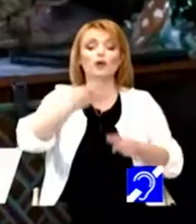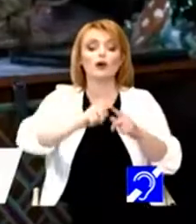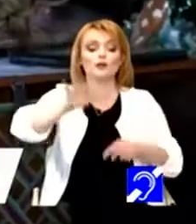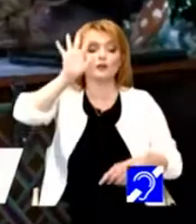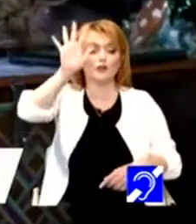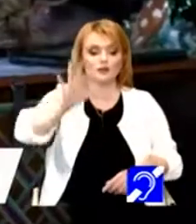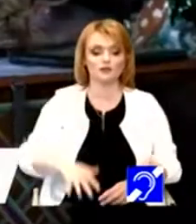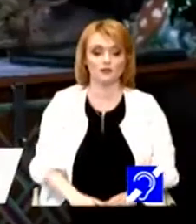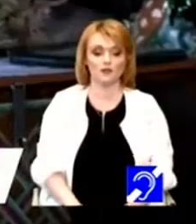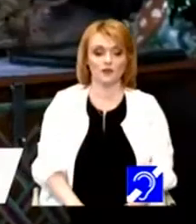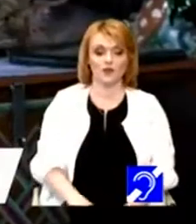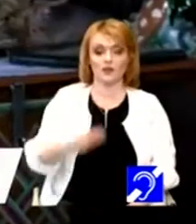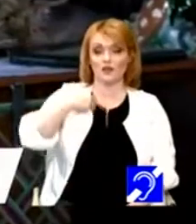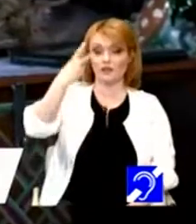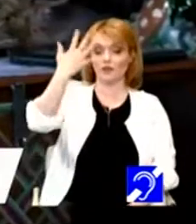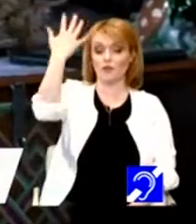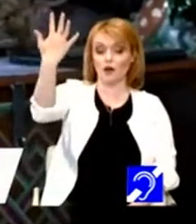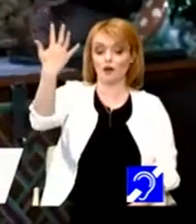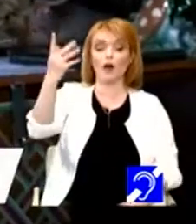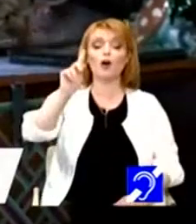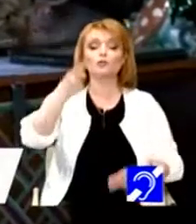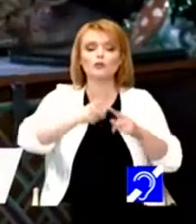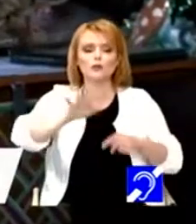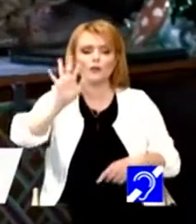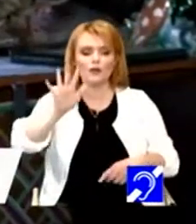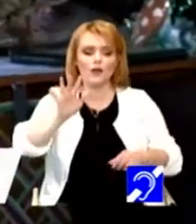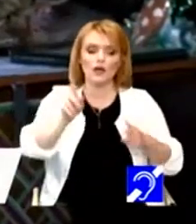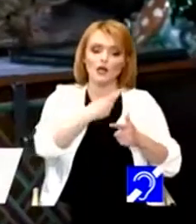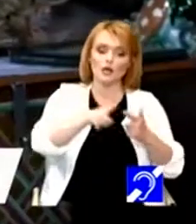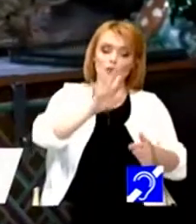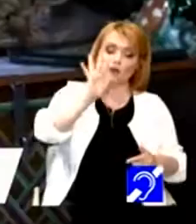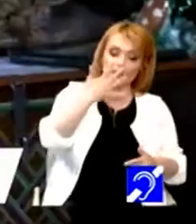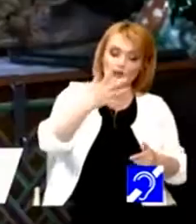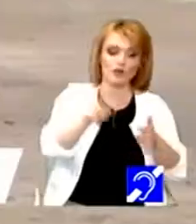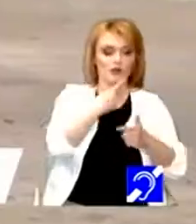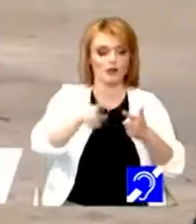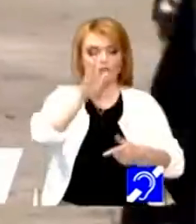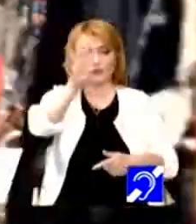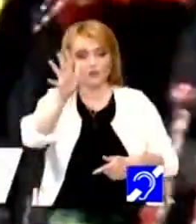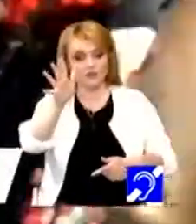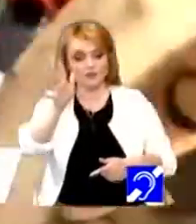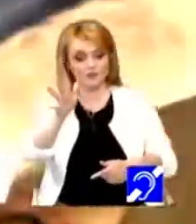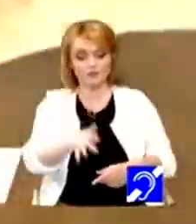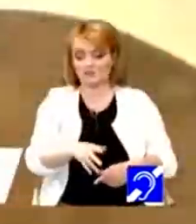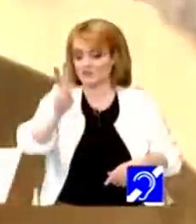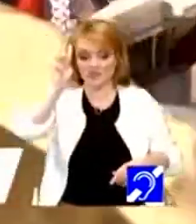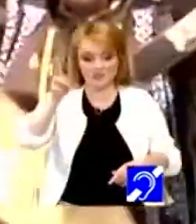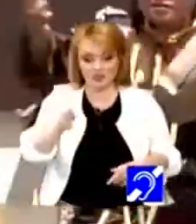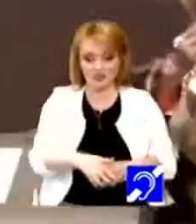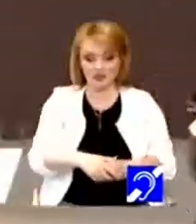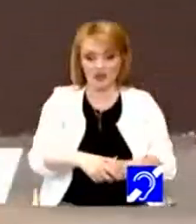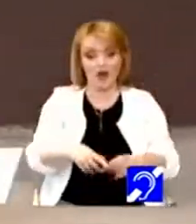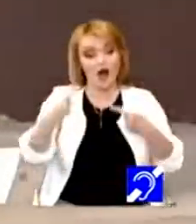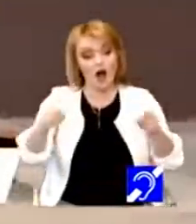5 на небо нарисовано. Или 5 месяцев, или 5 лет. Alți șamani au